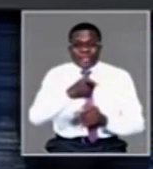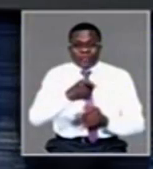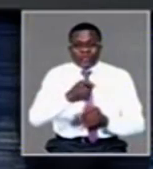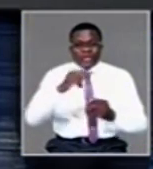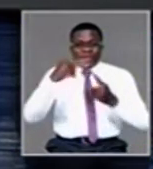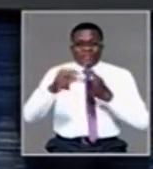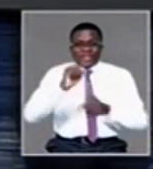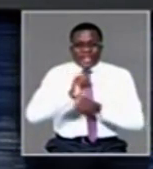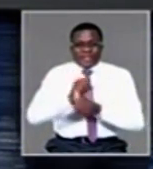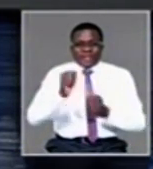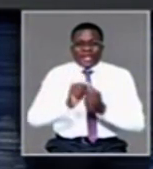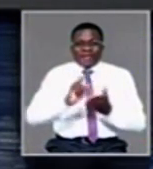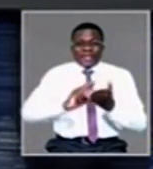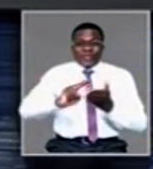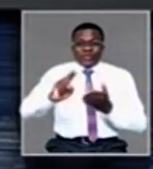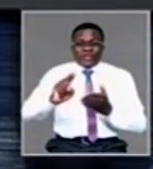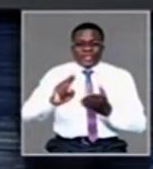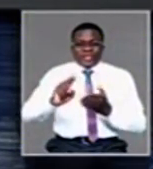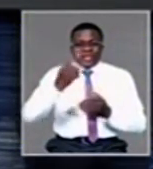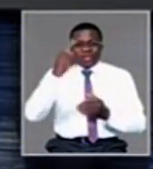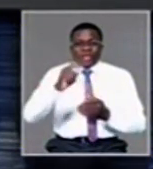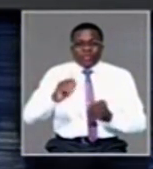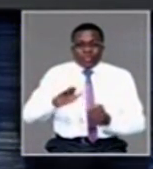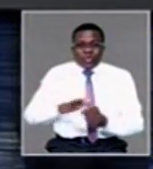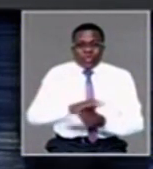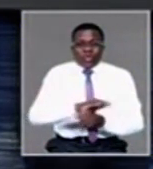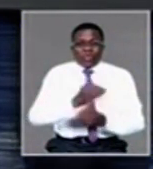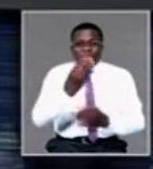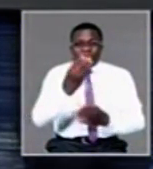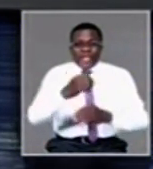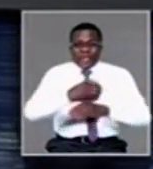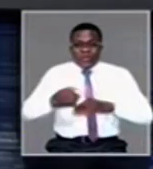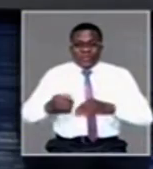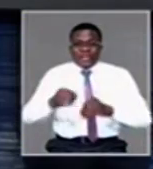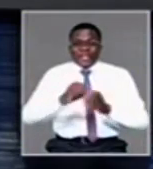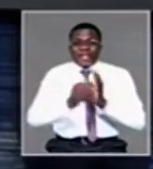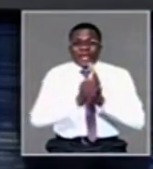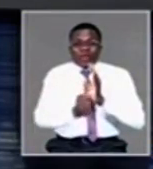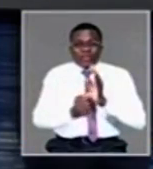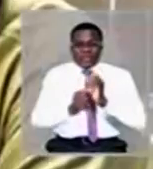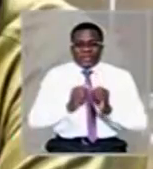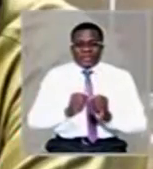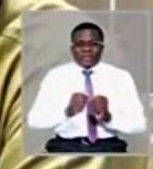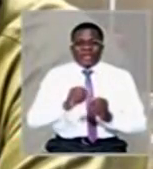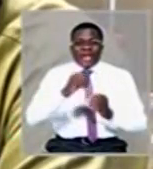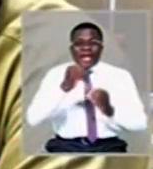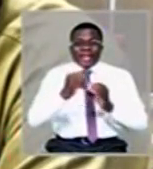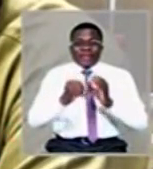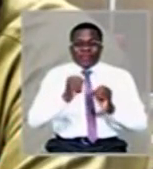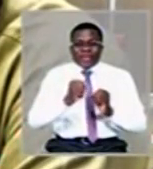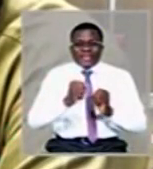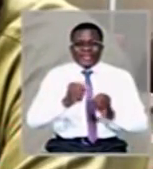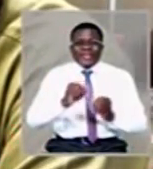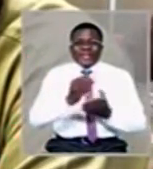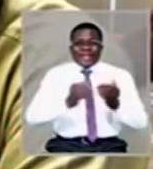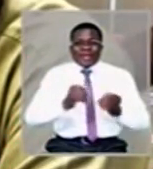à travailler avec les universités pour combler les lacunes en matière de compétences en TIC. La partie